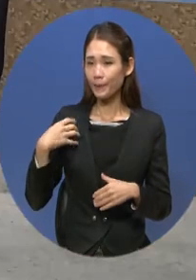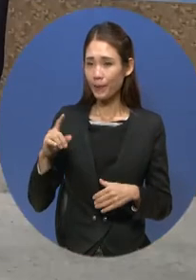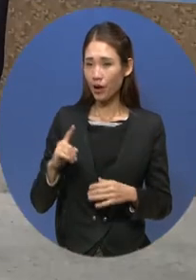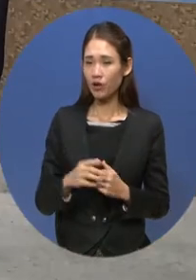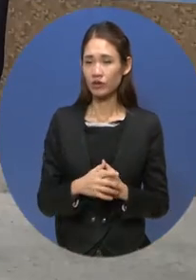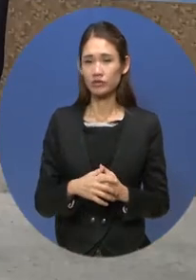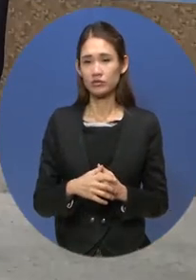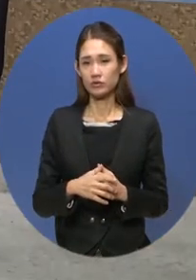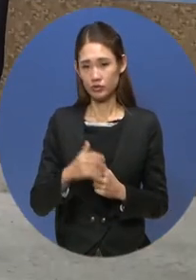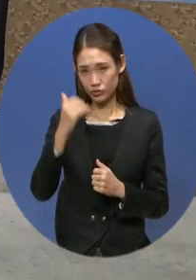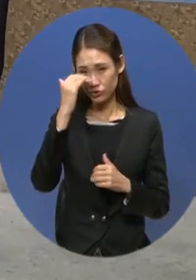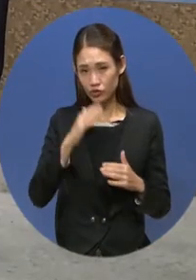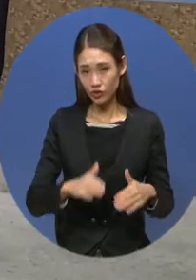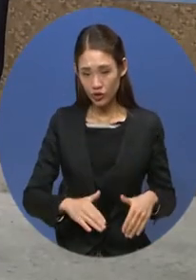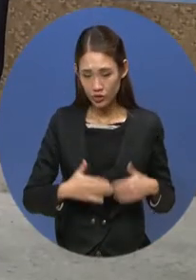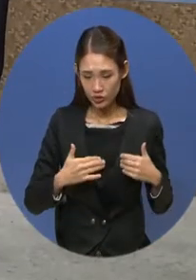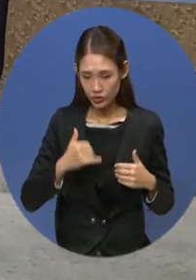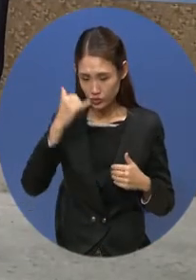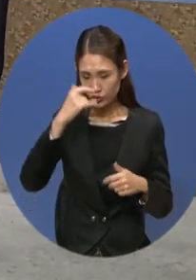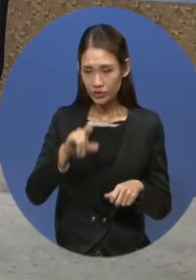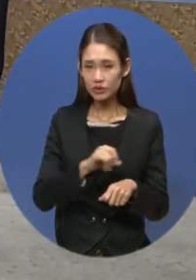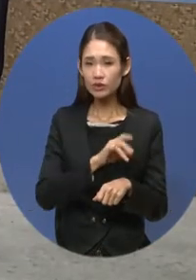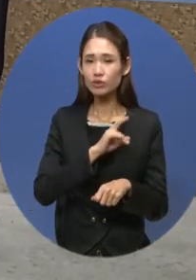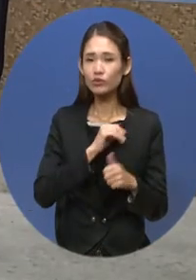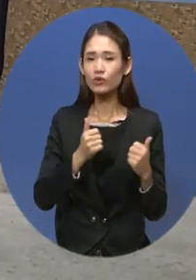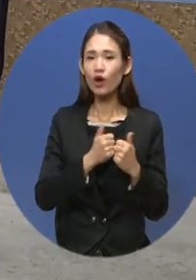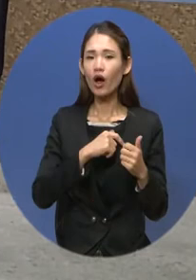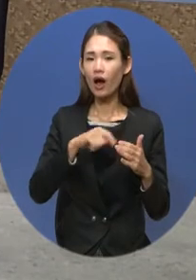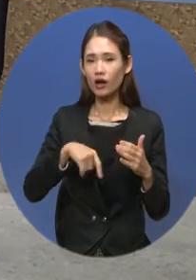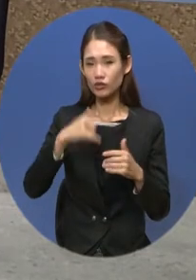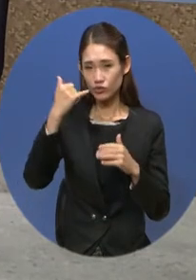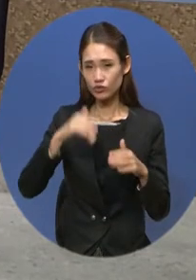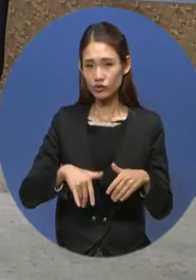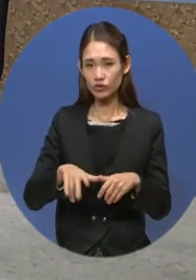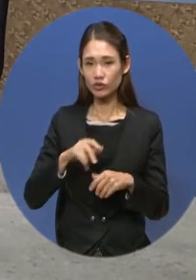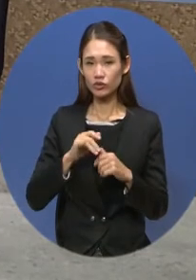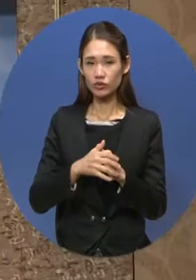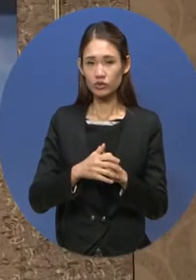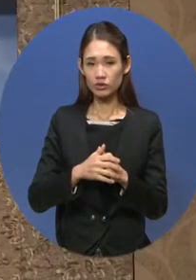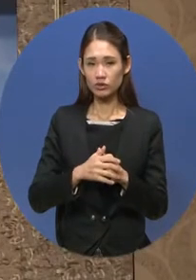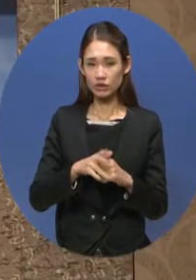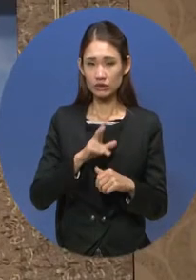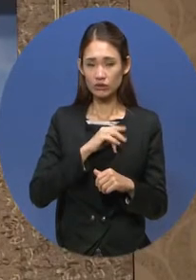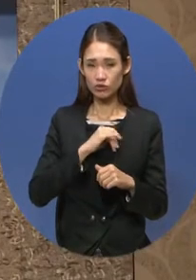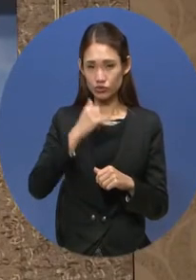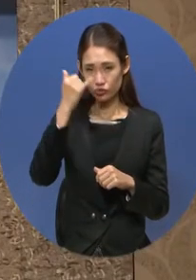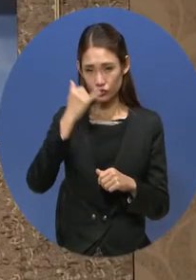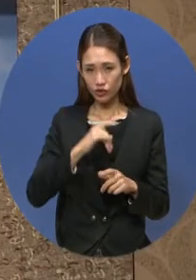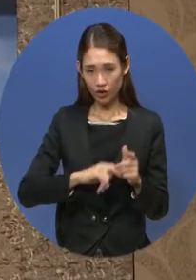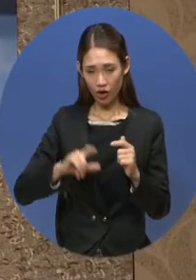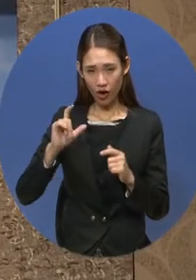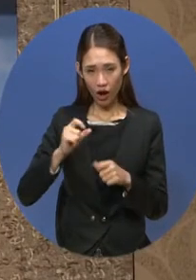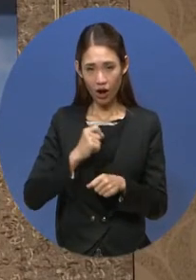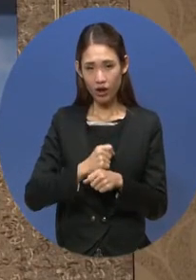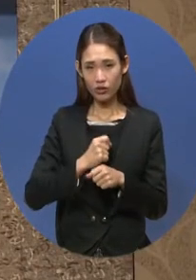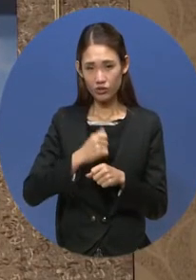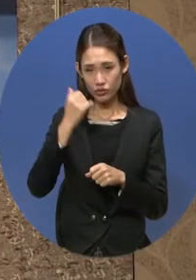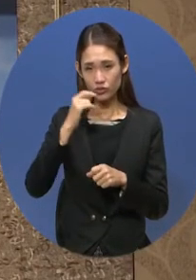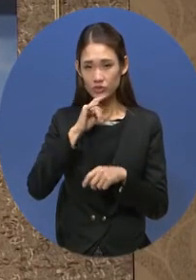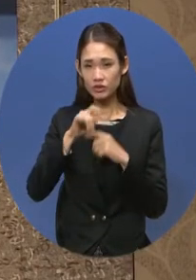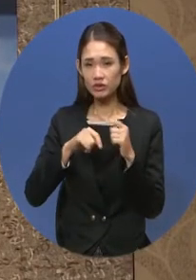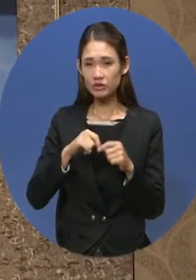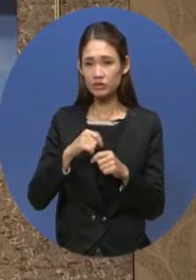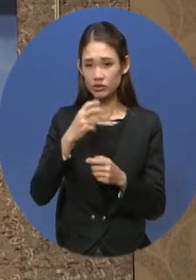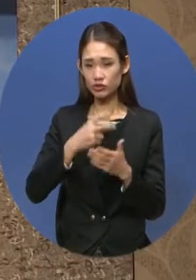네. 충청남도 윤리특별위원회에서는 충청남도 도의원들이 그 의원 윤리강령과 윤리